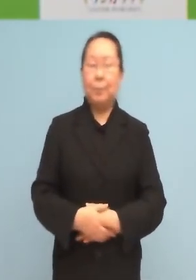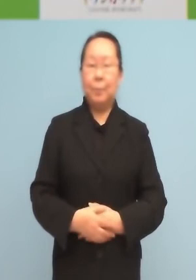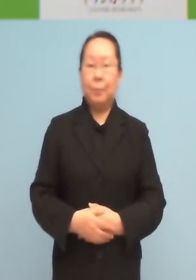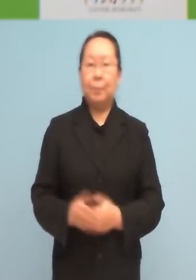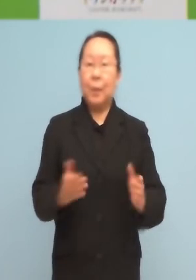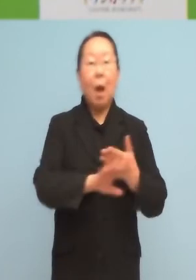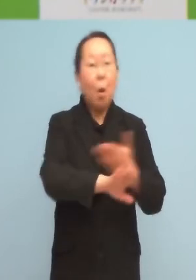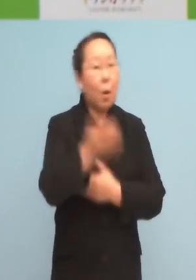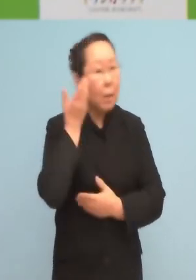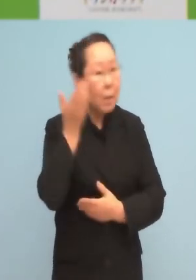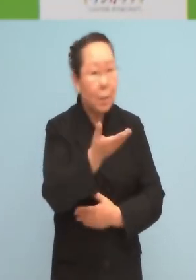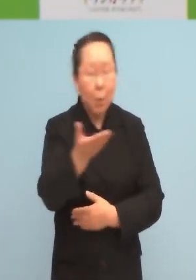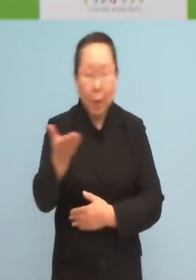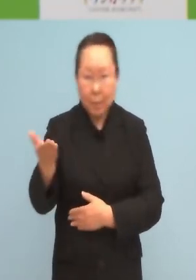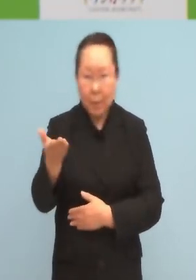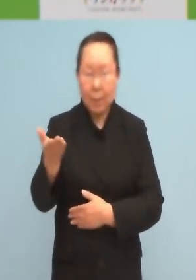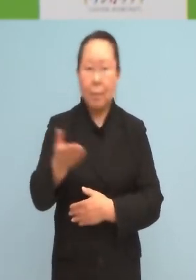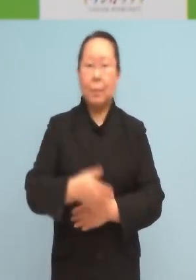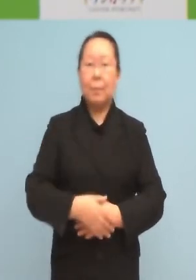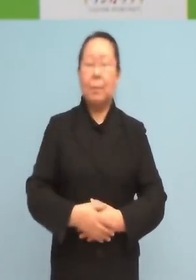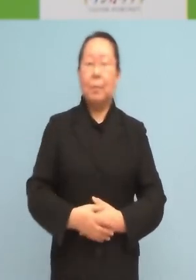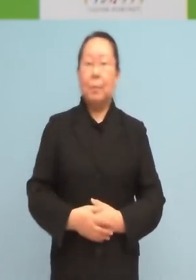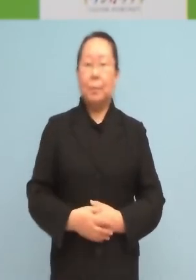他にご質問ございますか。はい、